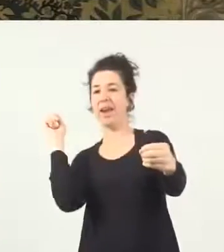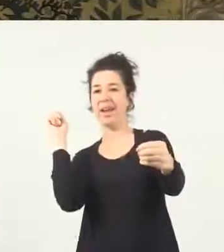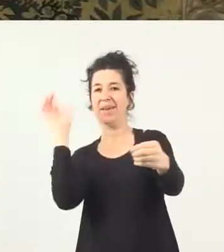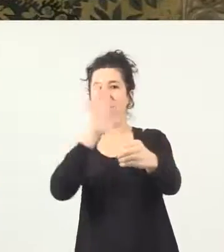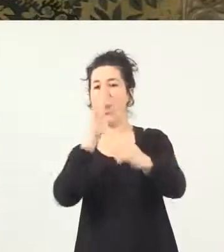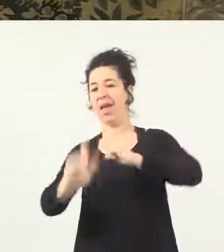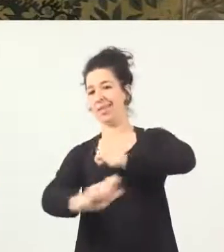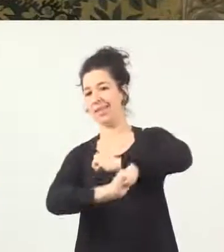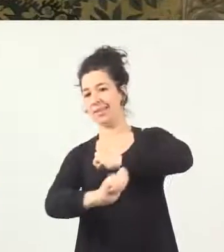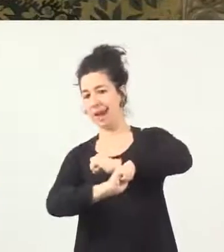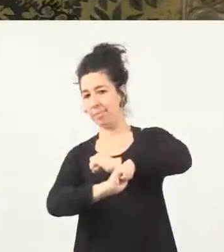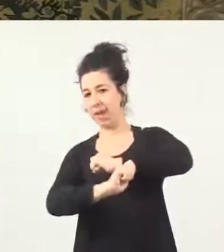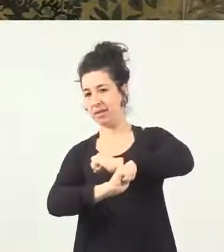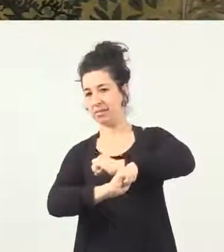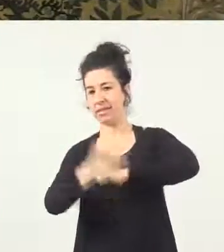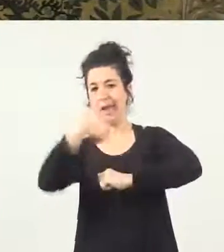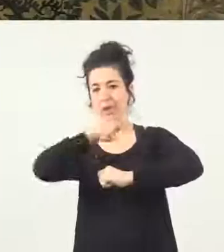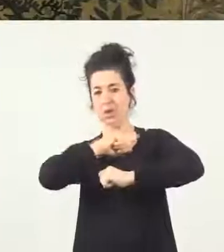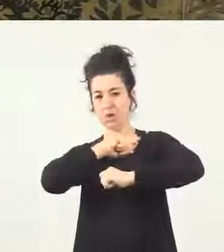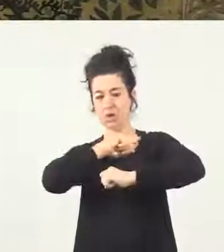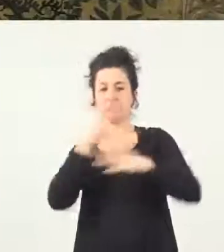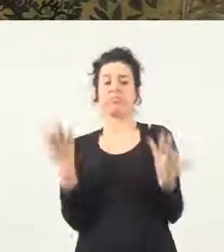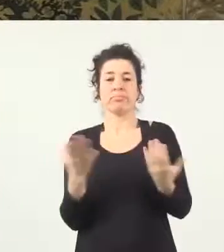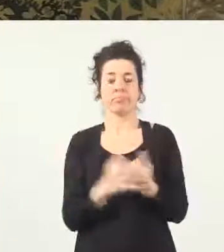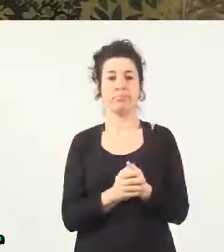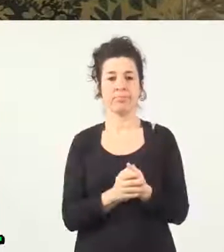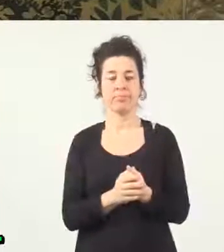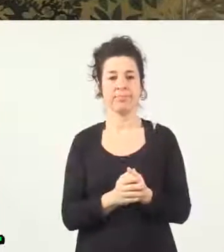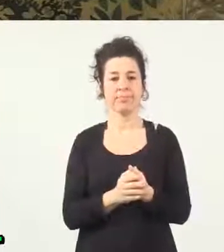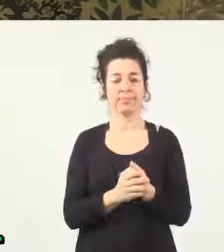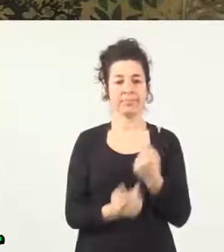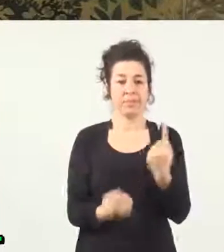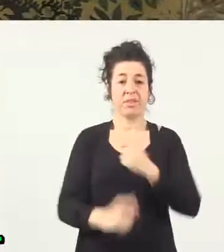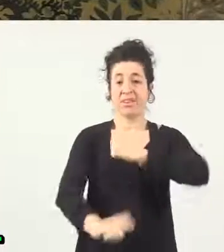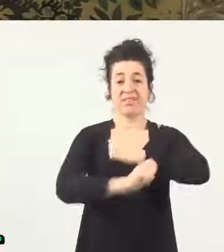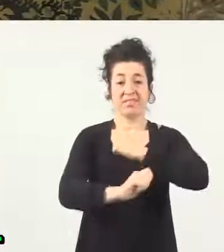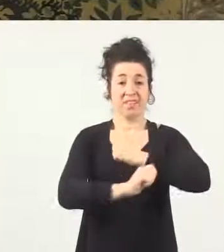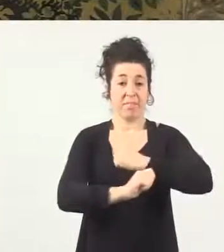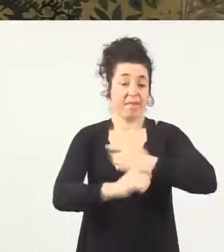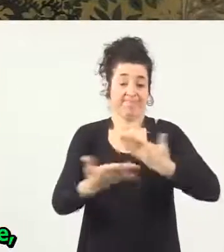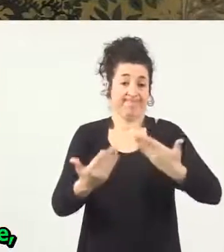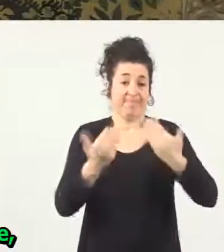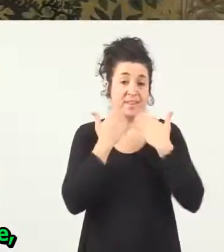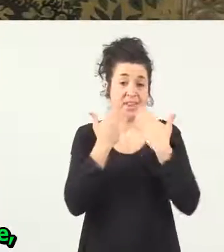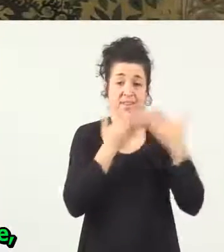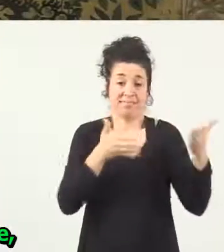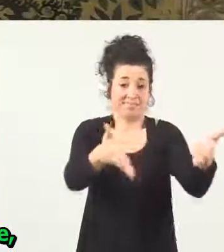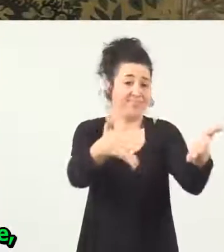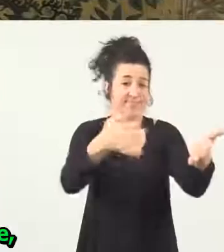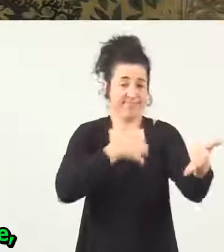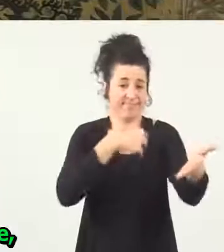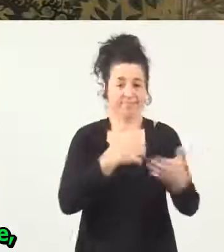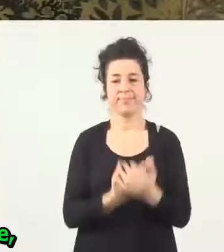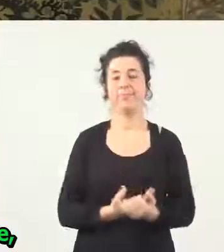egiten dioguna gure buruari, edo feminismoaren parte batek egiten duen trampa, eta trampa horrekin, ba ez guaz inora, ez da? Bueno, gutxi gora